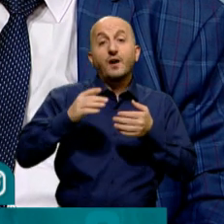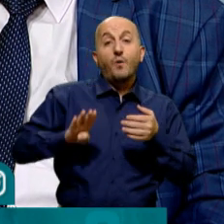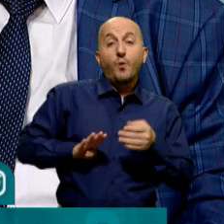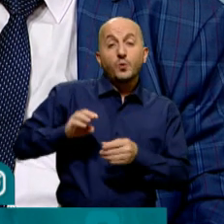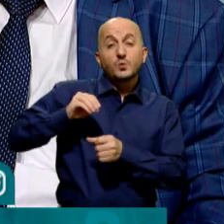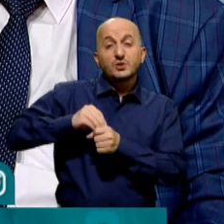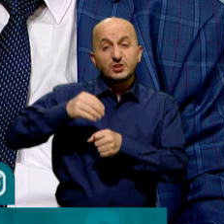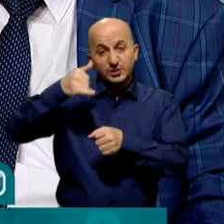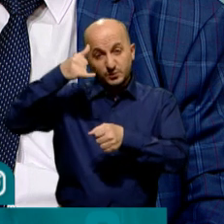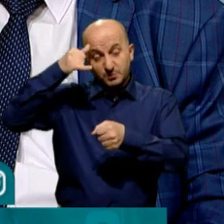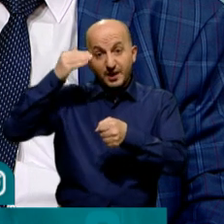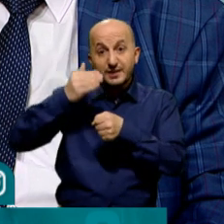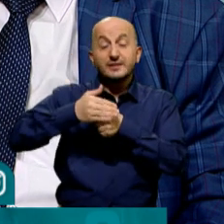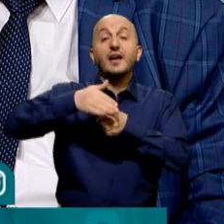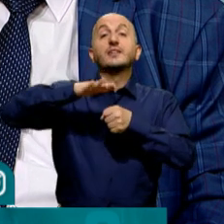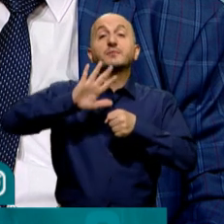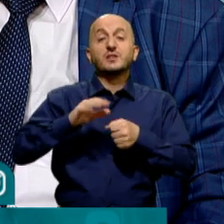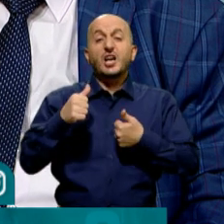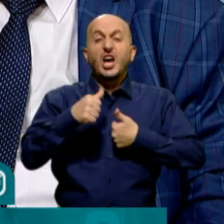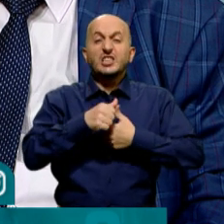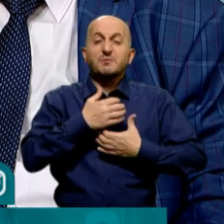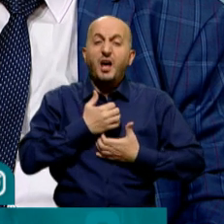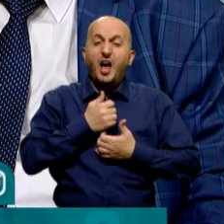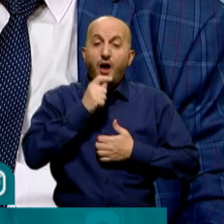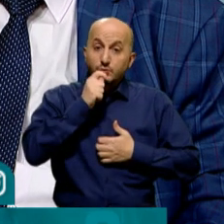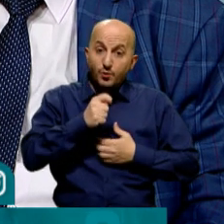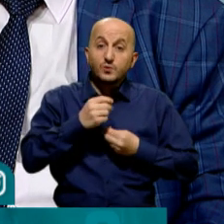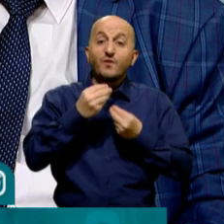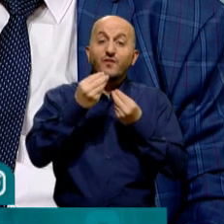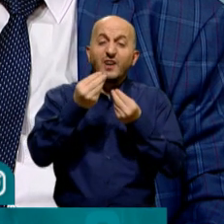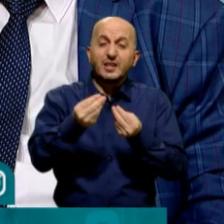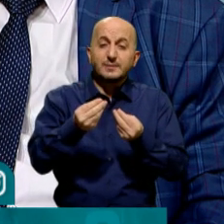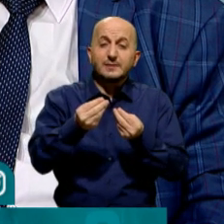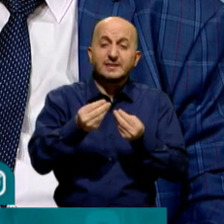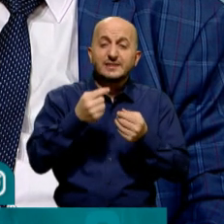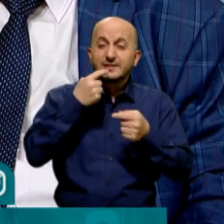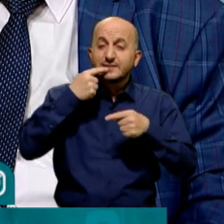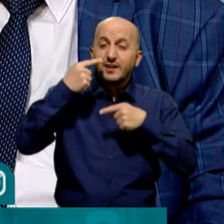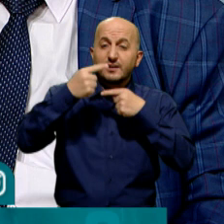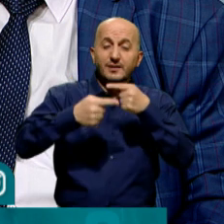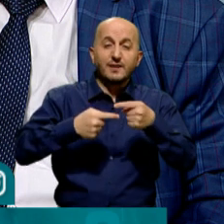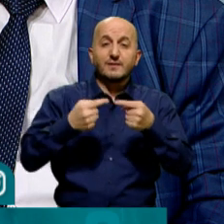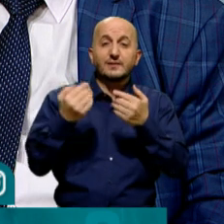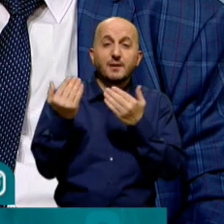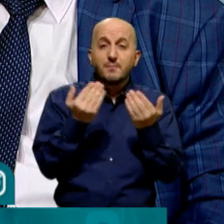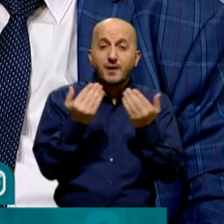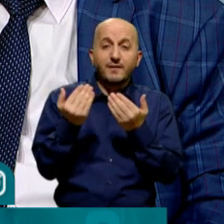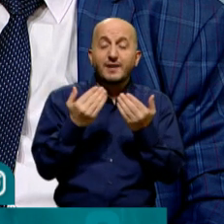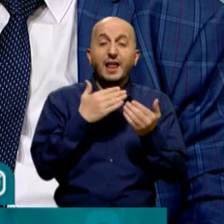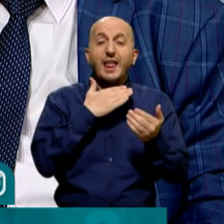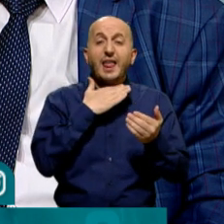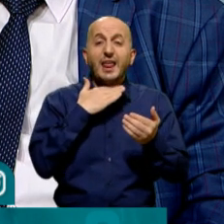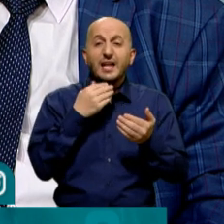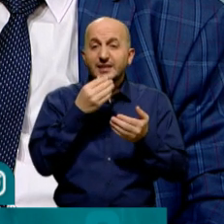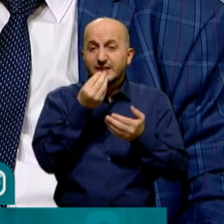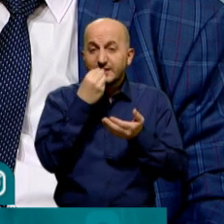de buna adak adamıştı. Kurbanını kesiyoruz biz payını daha diyoruz. Sene-i devriyesinde mevlit yapıyoruz. Yemeğini, etini